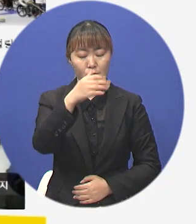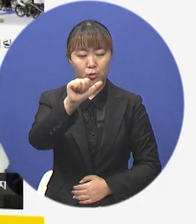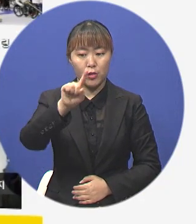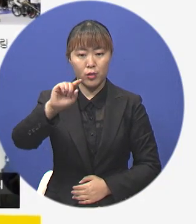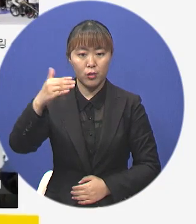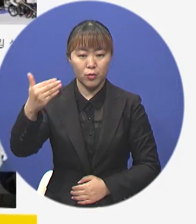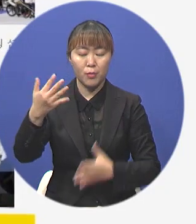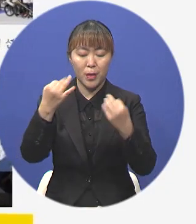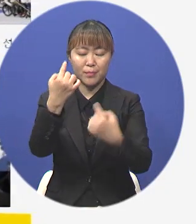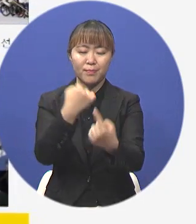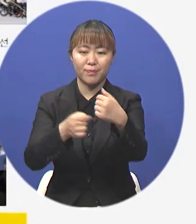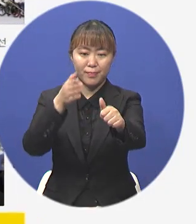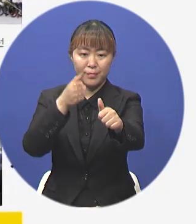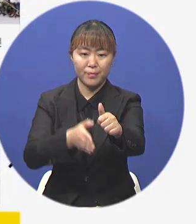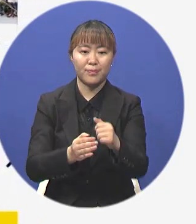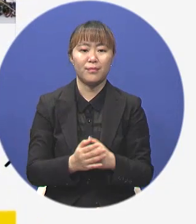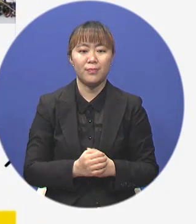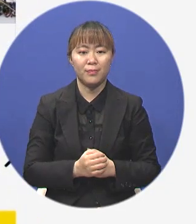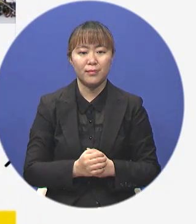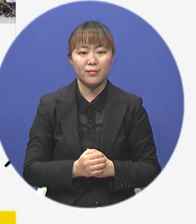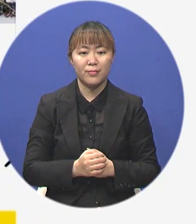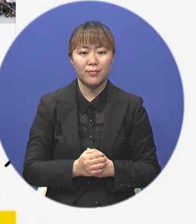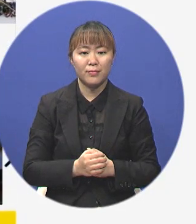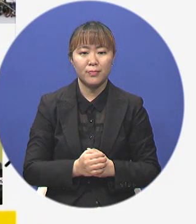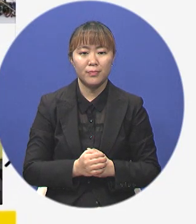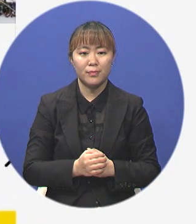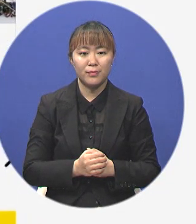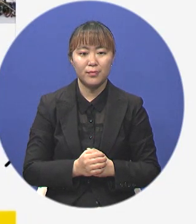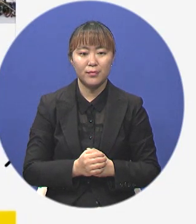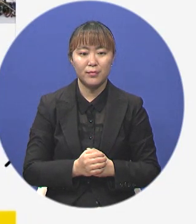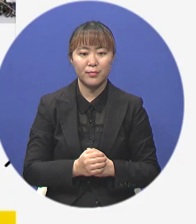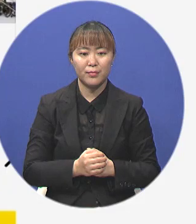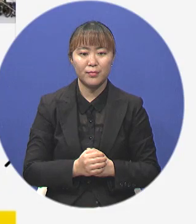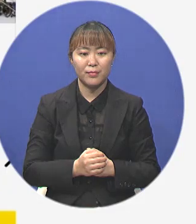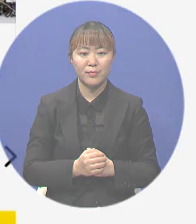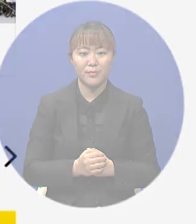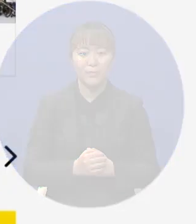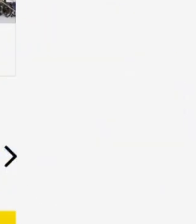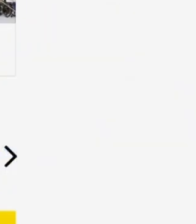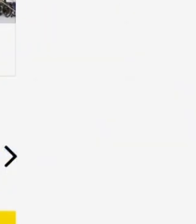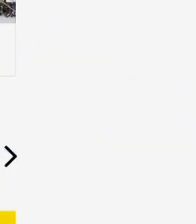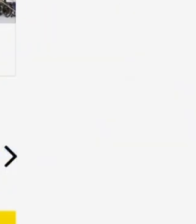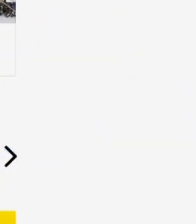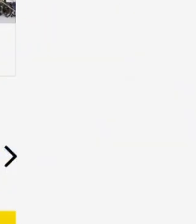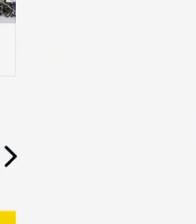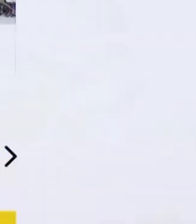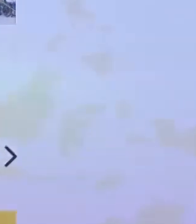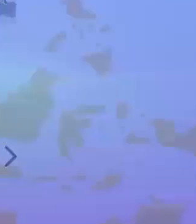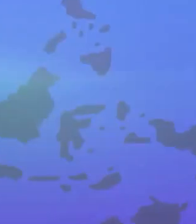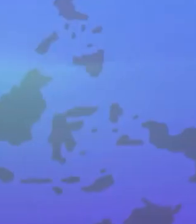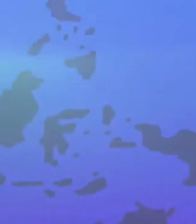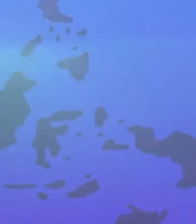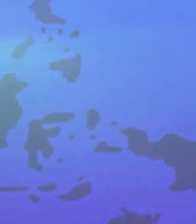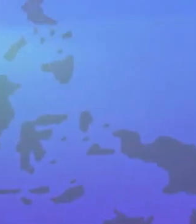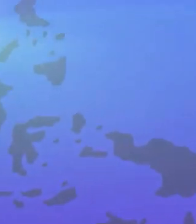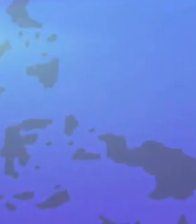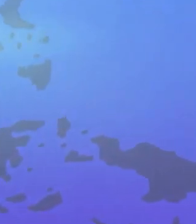전화번호 02-2655-9519로 많은 제보 바랍니다.